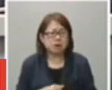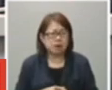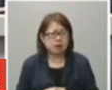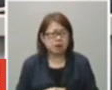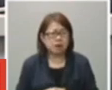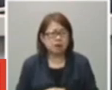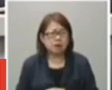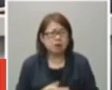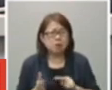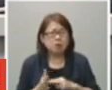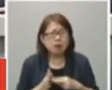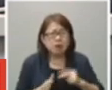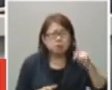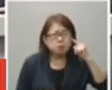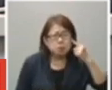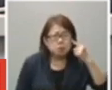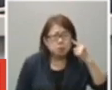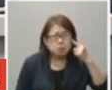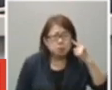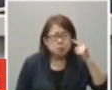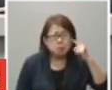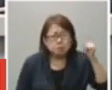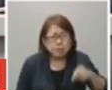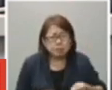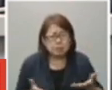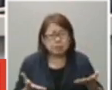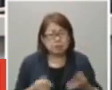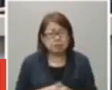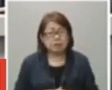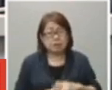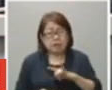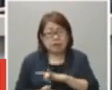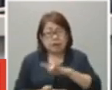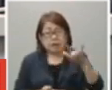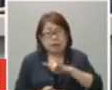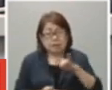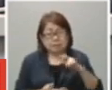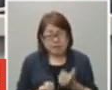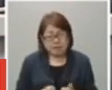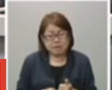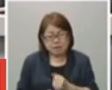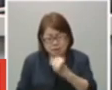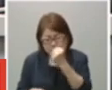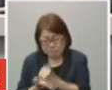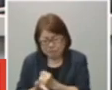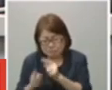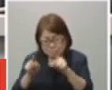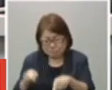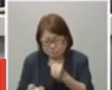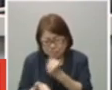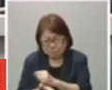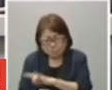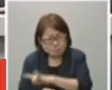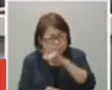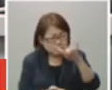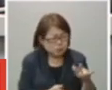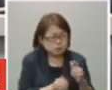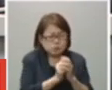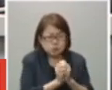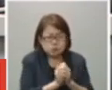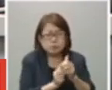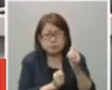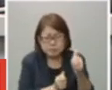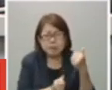ครับทำงานไม่เป็นเครื่องบินพาณิชย์ที่เขามีใบอนุญาตบินเข้าประเทศจี